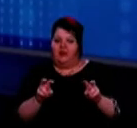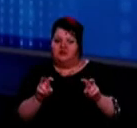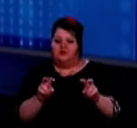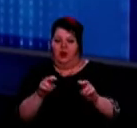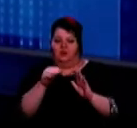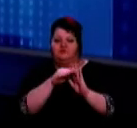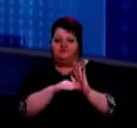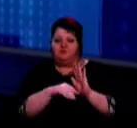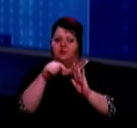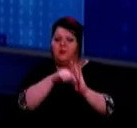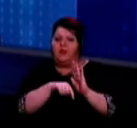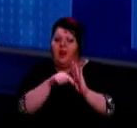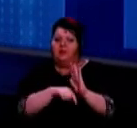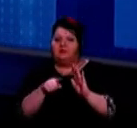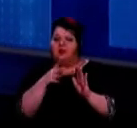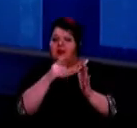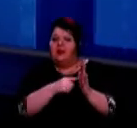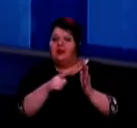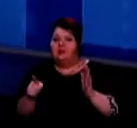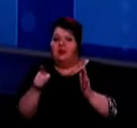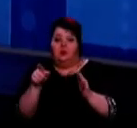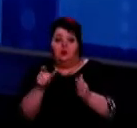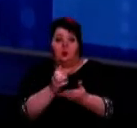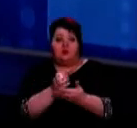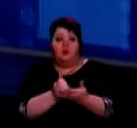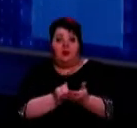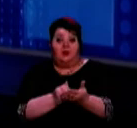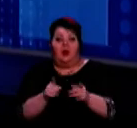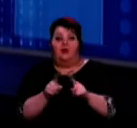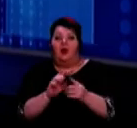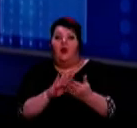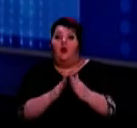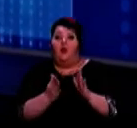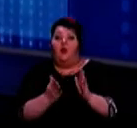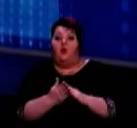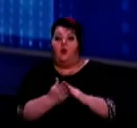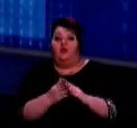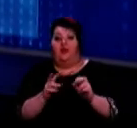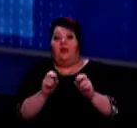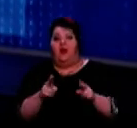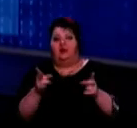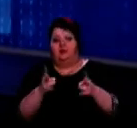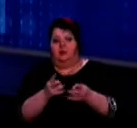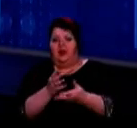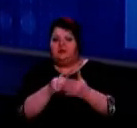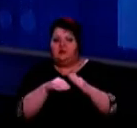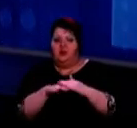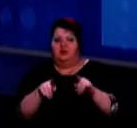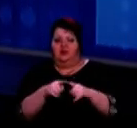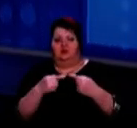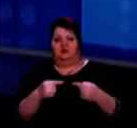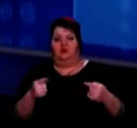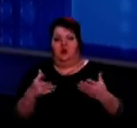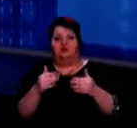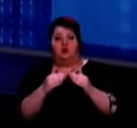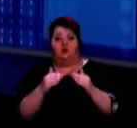склад продукту, терміни його зберігання, а також умови, за яких потрібно зберігати даний товар. Адже якщо вдома